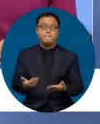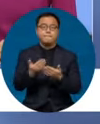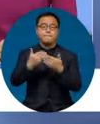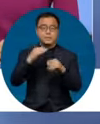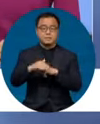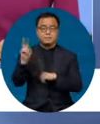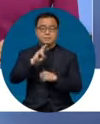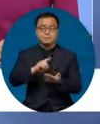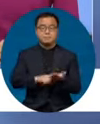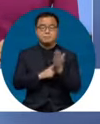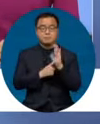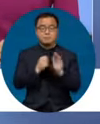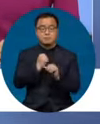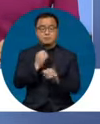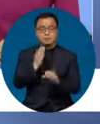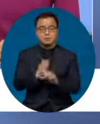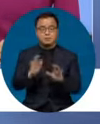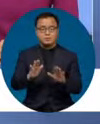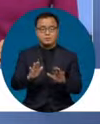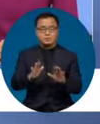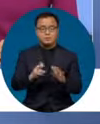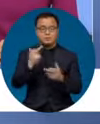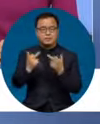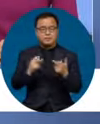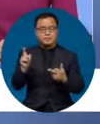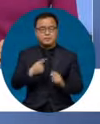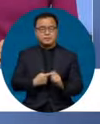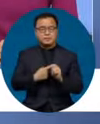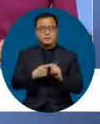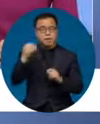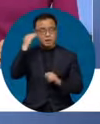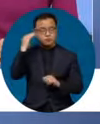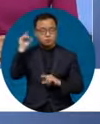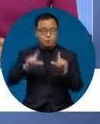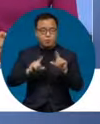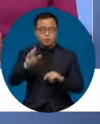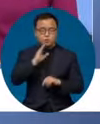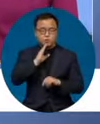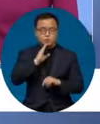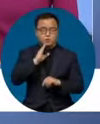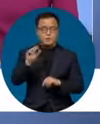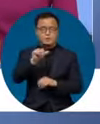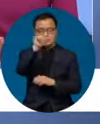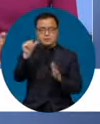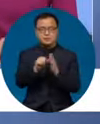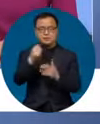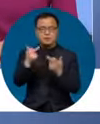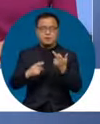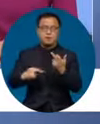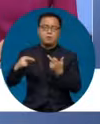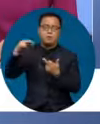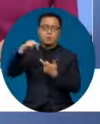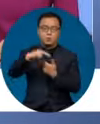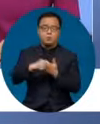있습니다. 네. 이번 음악제의 주제 산은 가장 한국적인 풍경이기도 하고 인생이 곧 산을 넘는 과정이다라는